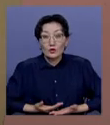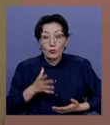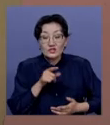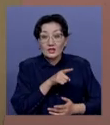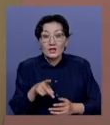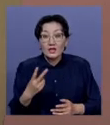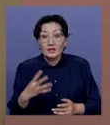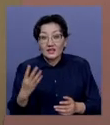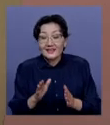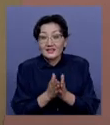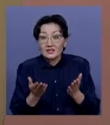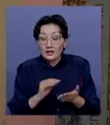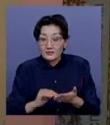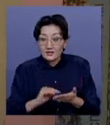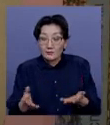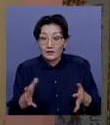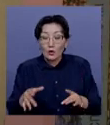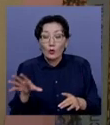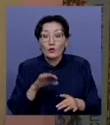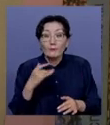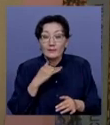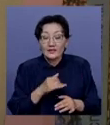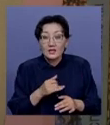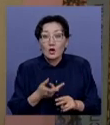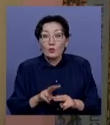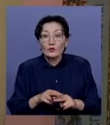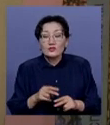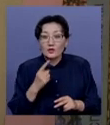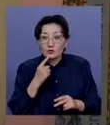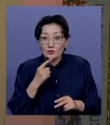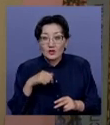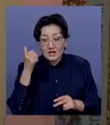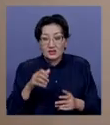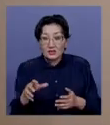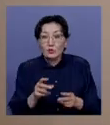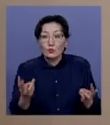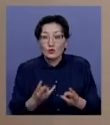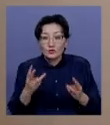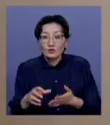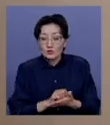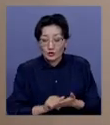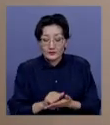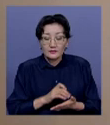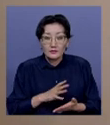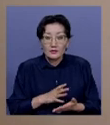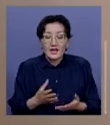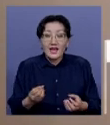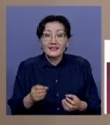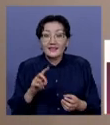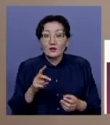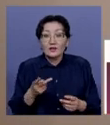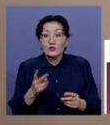аралықта 42 кітап жазып қалдырған. Оның барлығы қуғын сүргін жылдары өртеліп, жойылып кеткен. Әлі Ильястың 4 кітабы